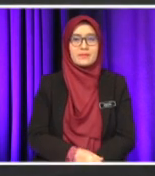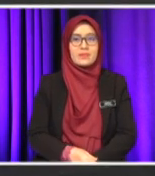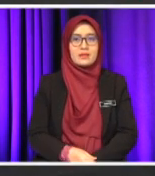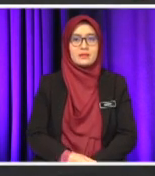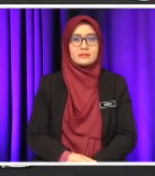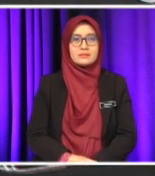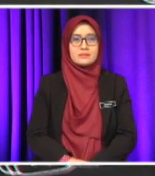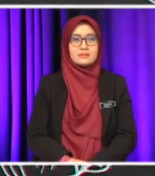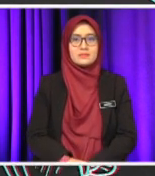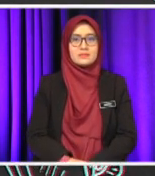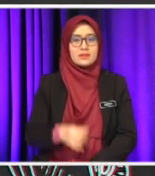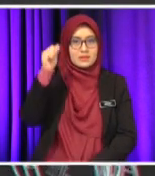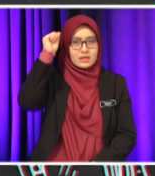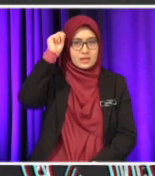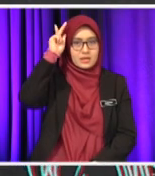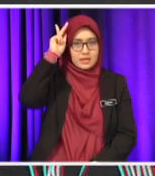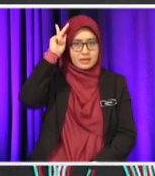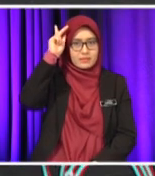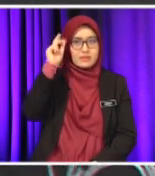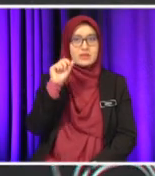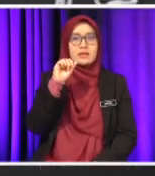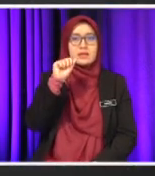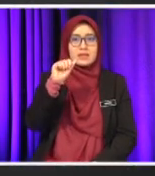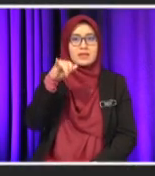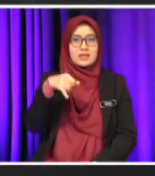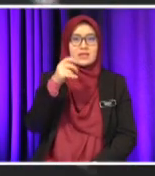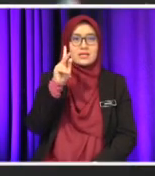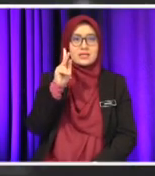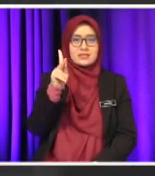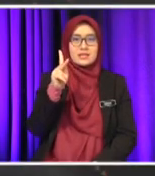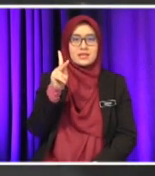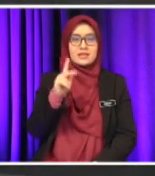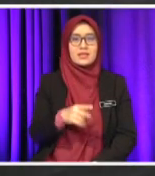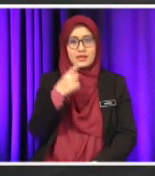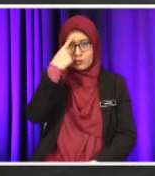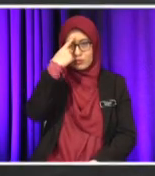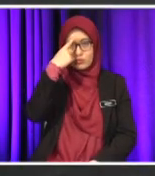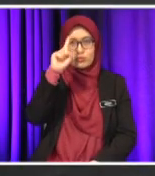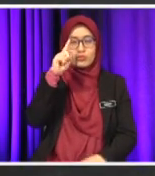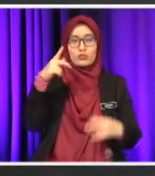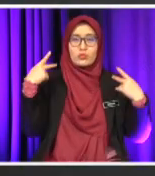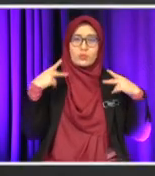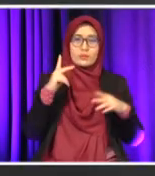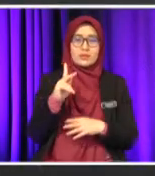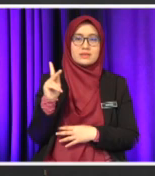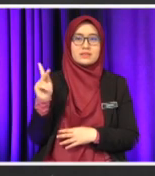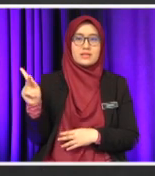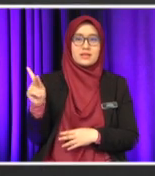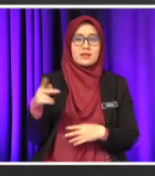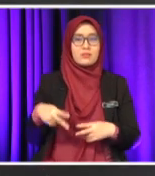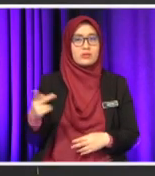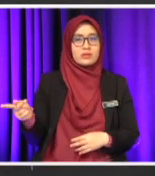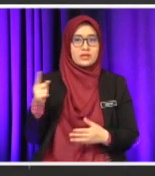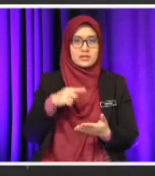sebagian daripada ejk nah yang nak memasarkan produk Bagaimana bekas